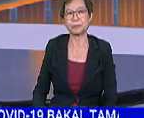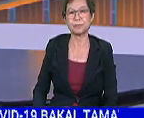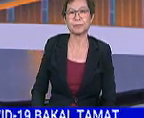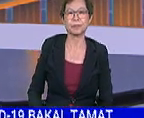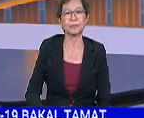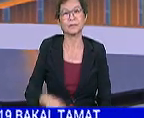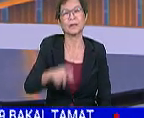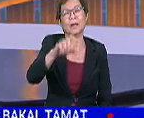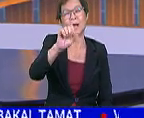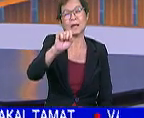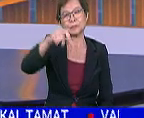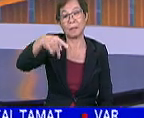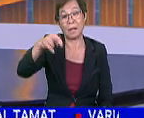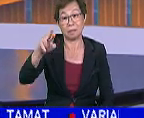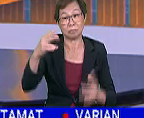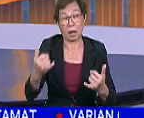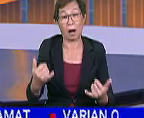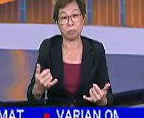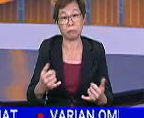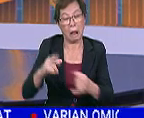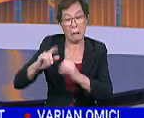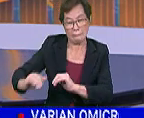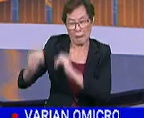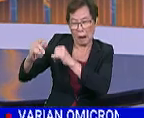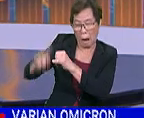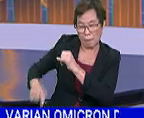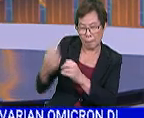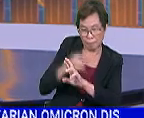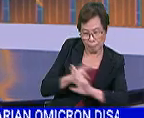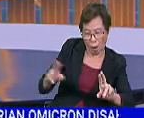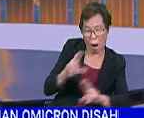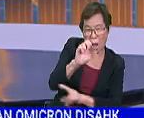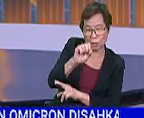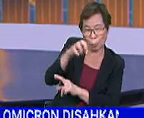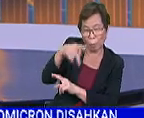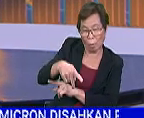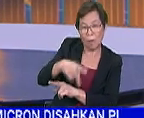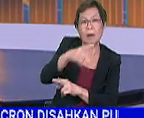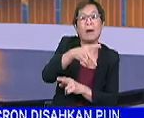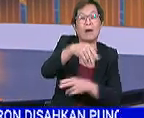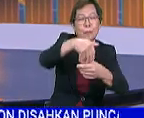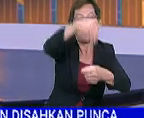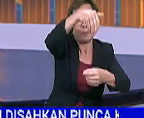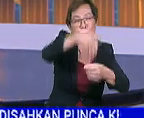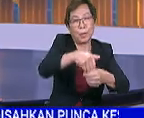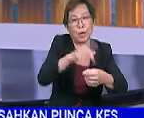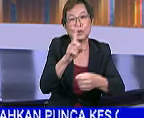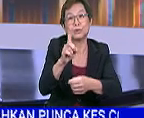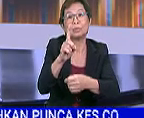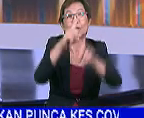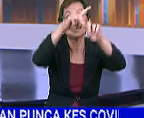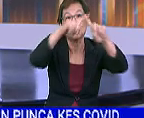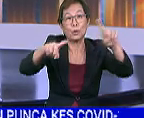suruhanjaya pilihan Raya SPR kini di peringkat akhir penyediaan sop pilihan Raya umum pru dewan Negeri Johor